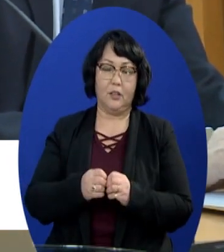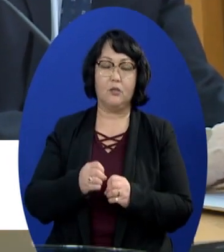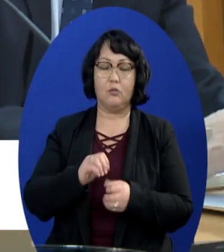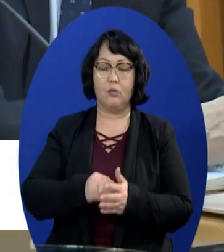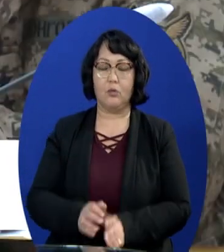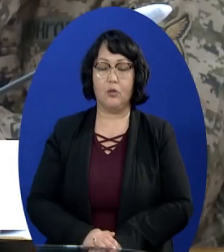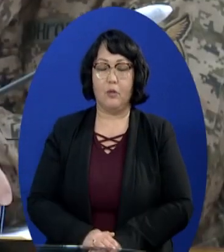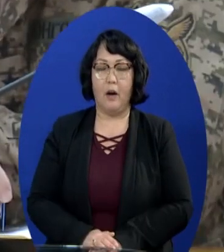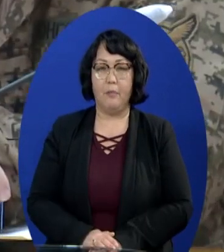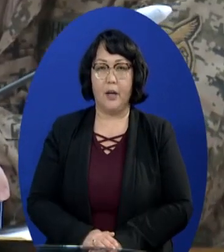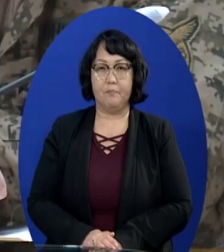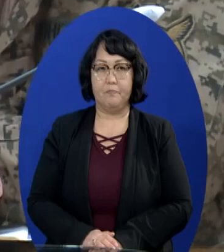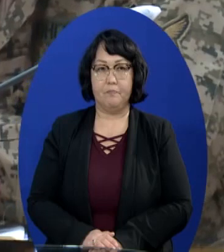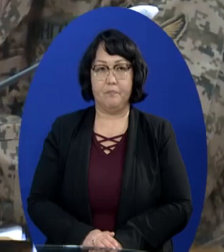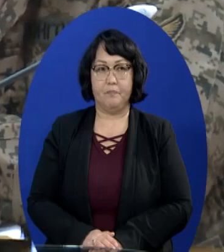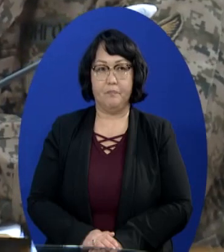мэдээллээ.